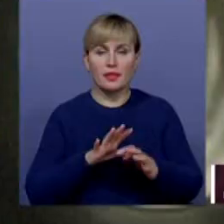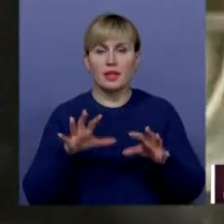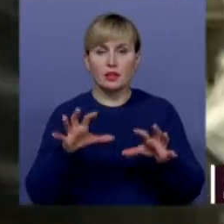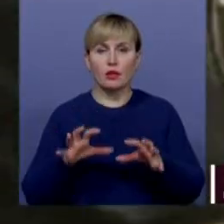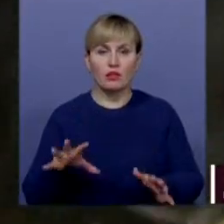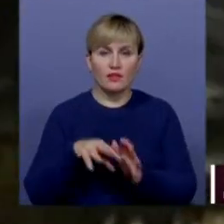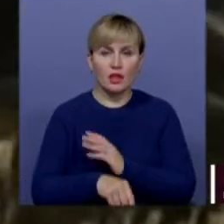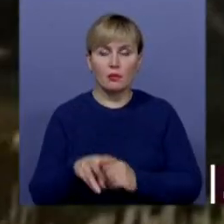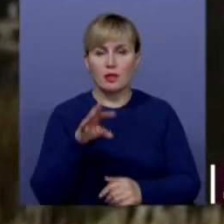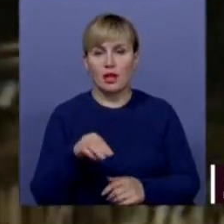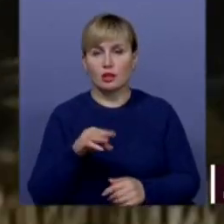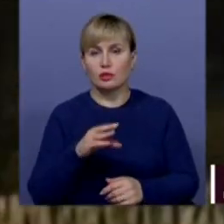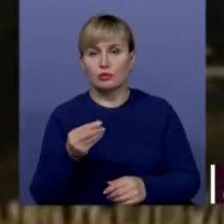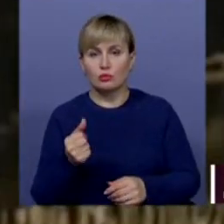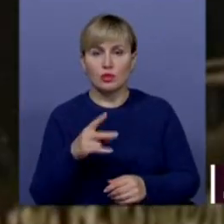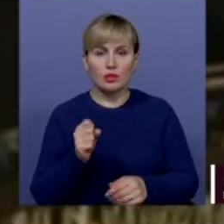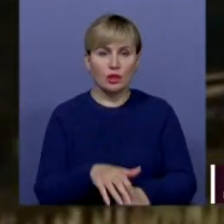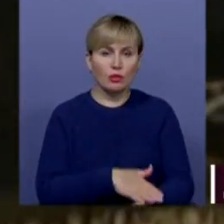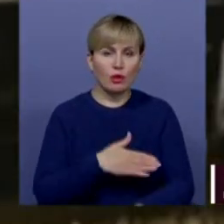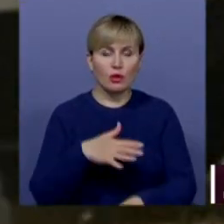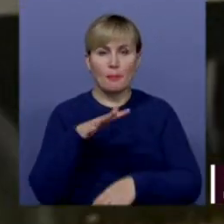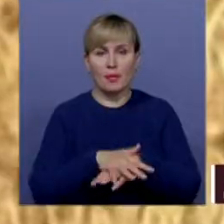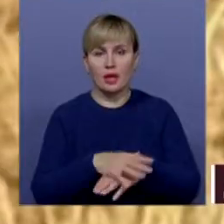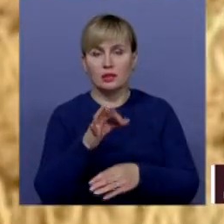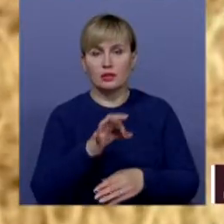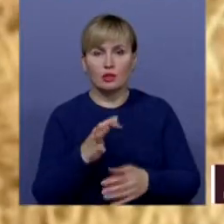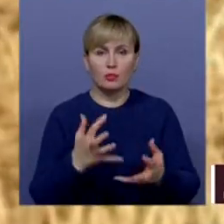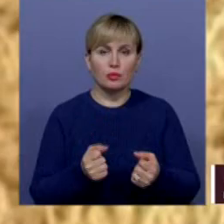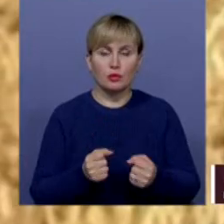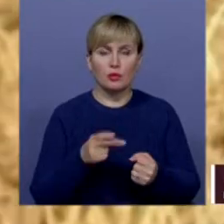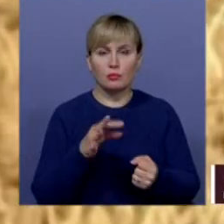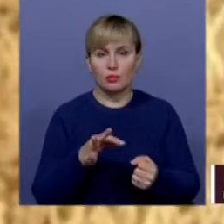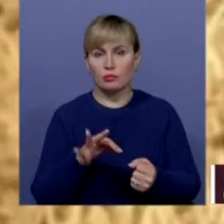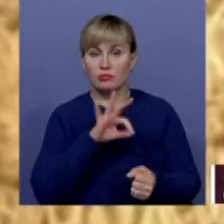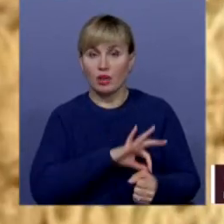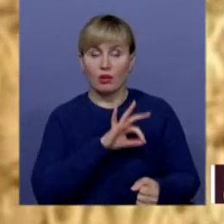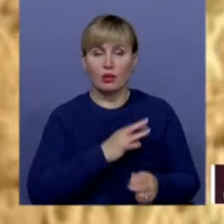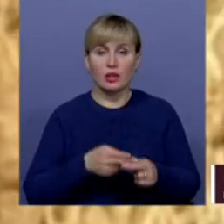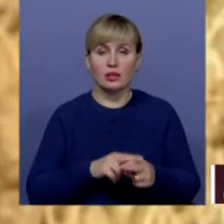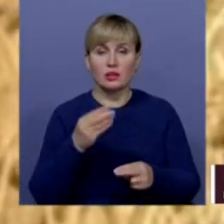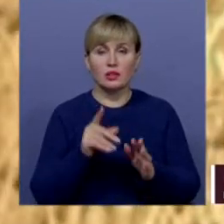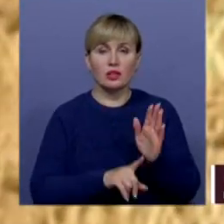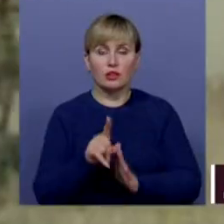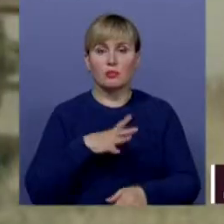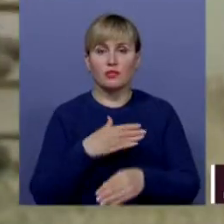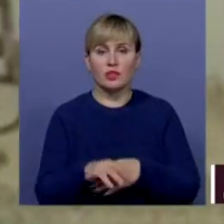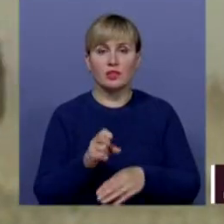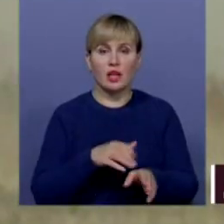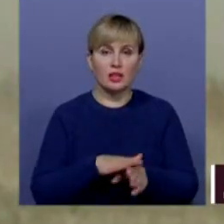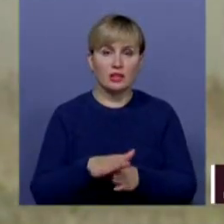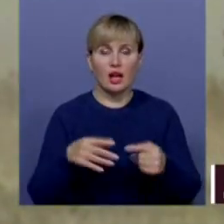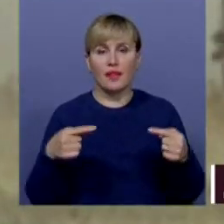необоснованно вкладывали миллиардные суммы на долгосрочные банковские депозиты, получая пассивный доход. Эти средства изначально были выделены на